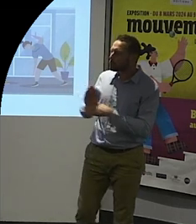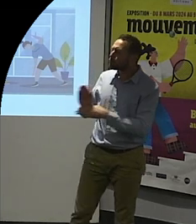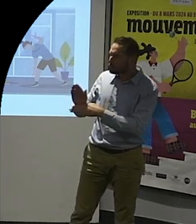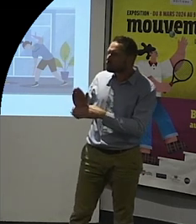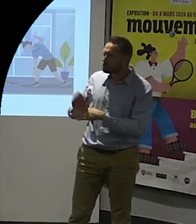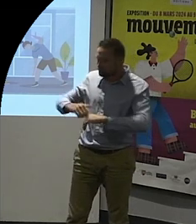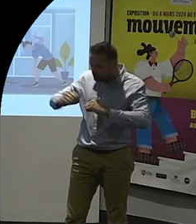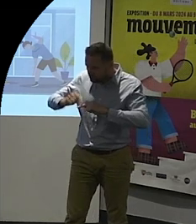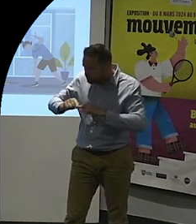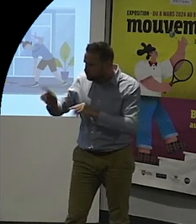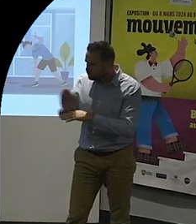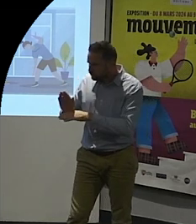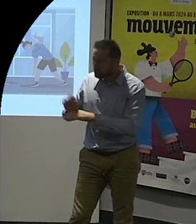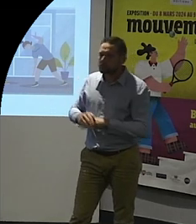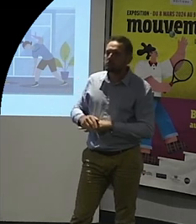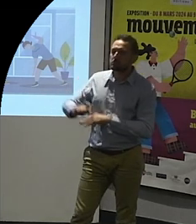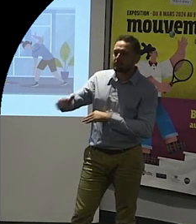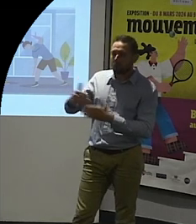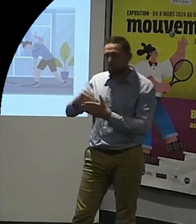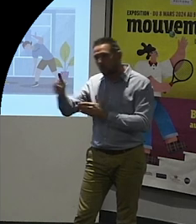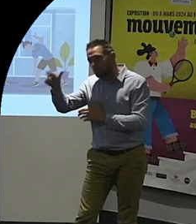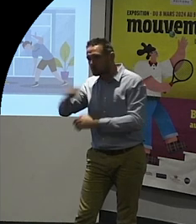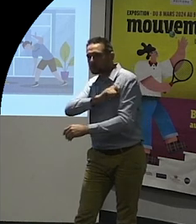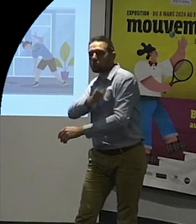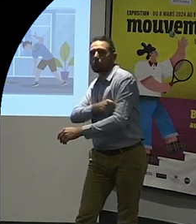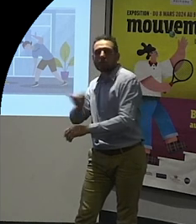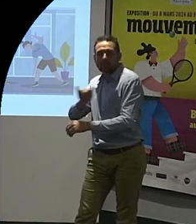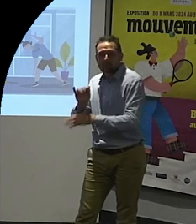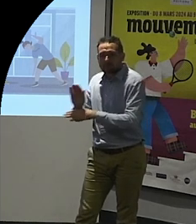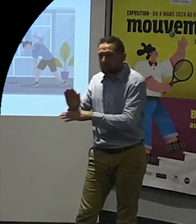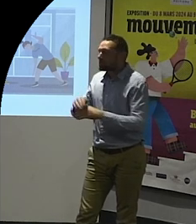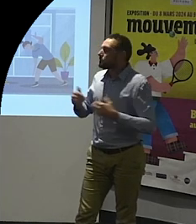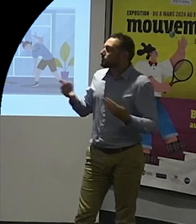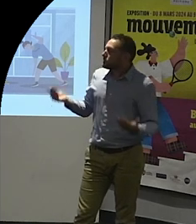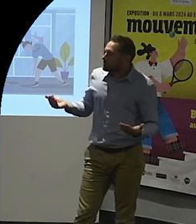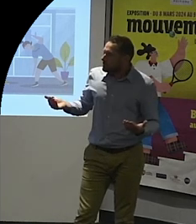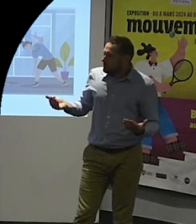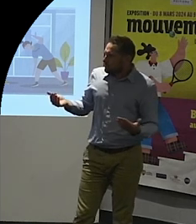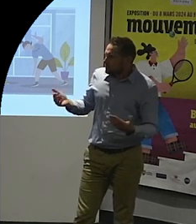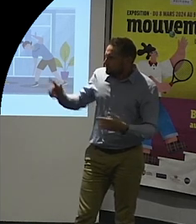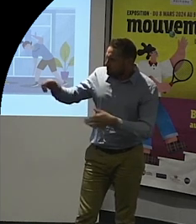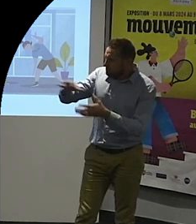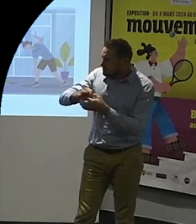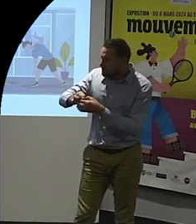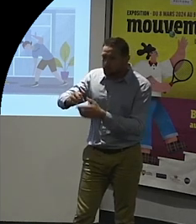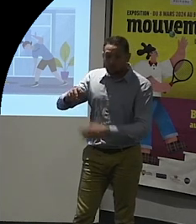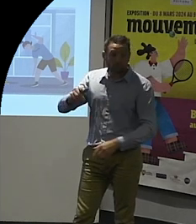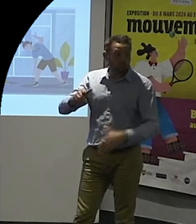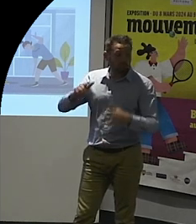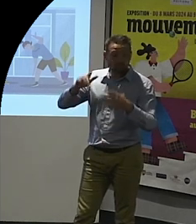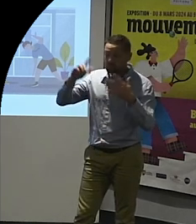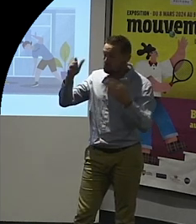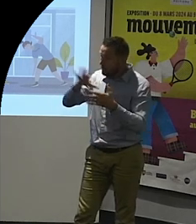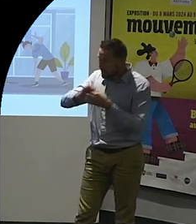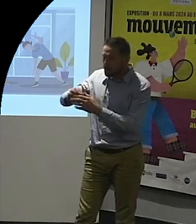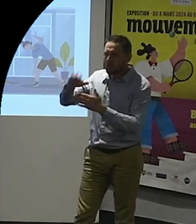détail. Différents sportifs donc qui sont accompagnés par le logis de la cour, donc l'association